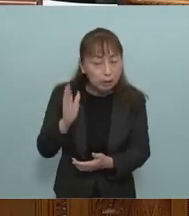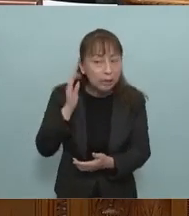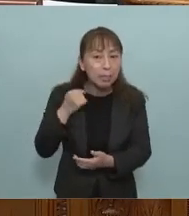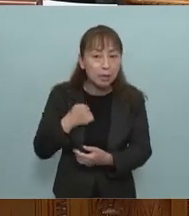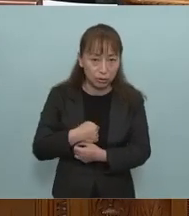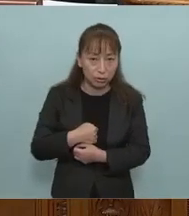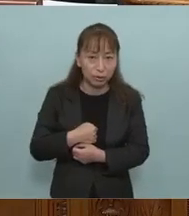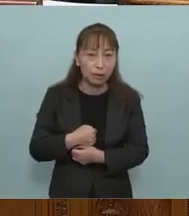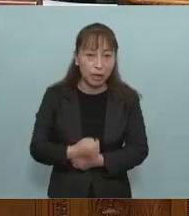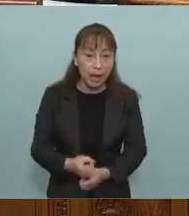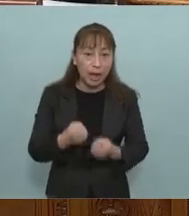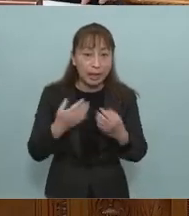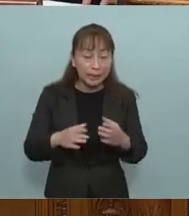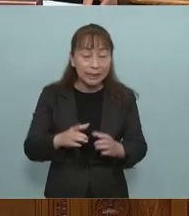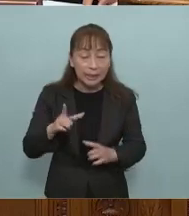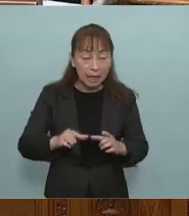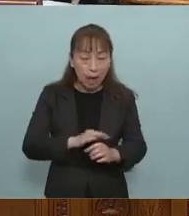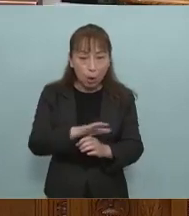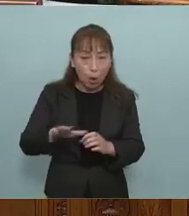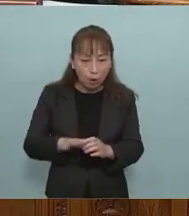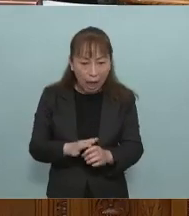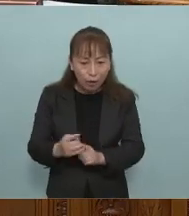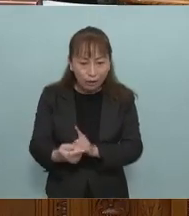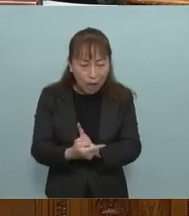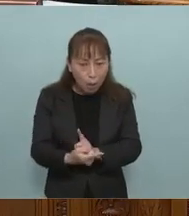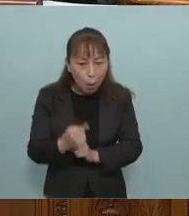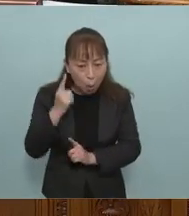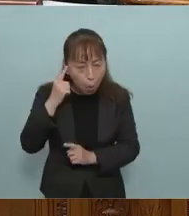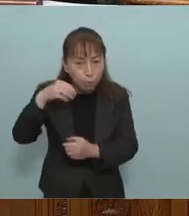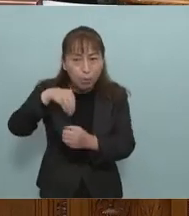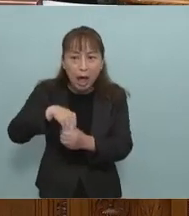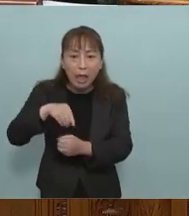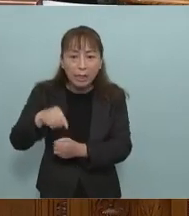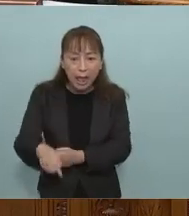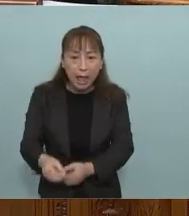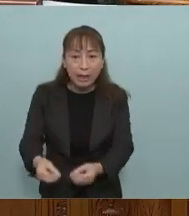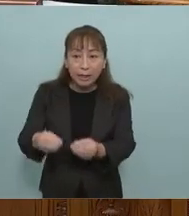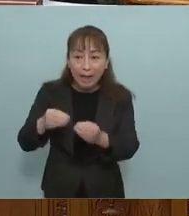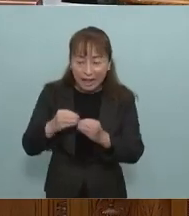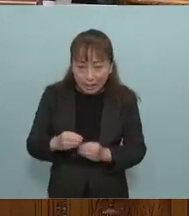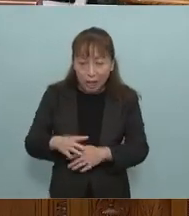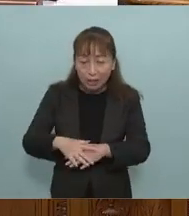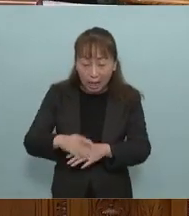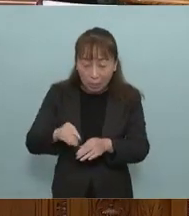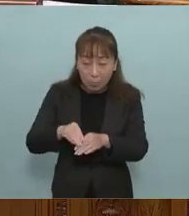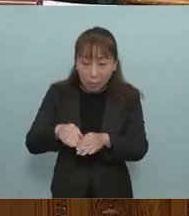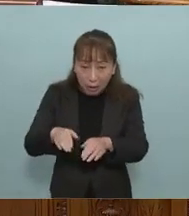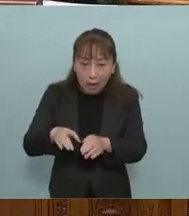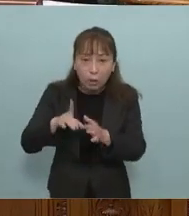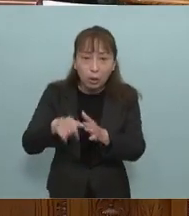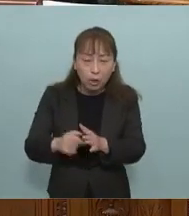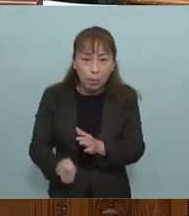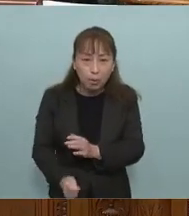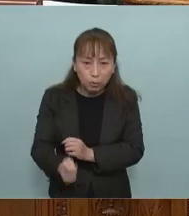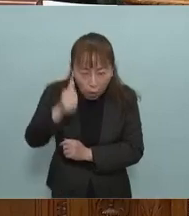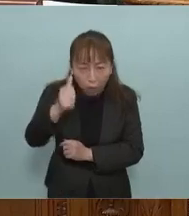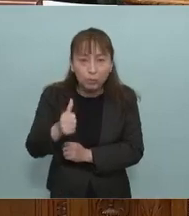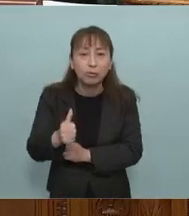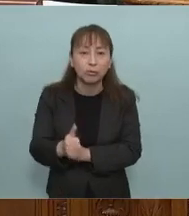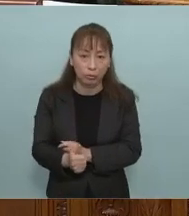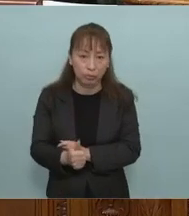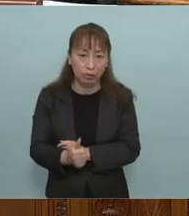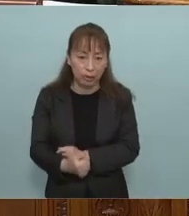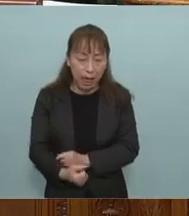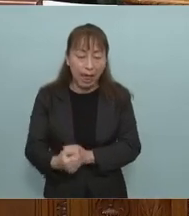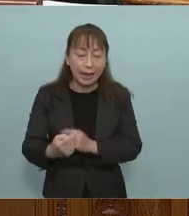新型コロナへの対応を十分に踏まえ、感染の初期段階から的確、迅速に対策を講じることの